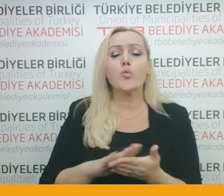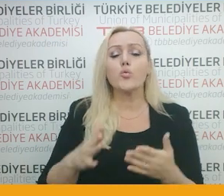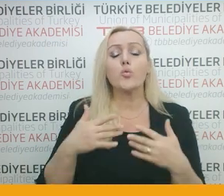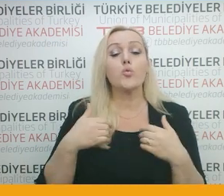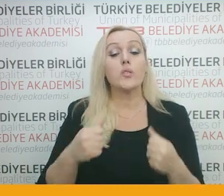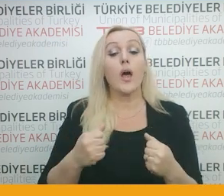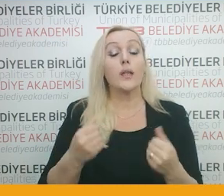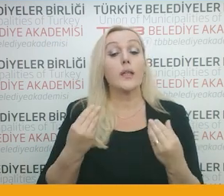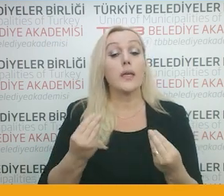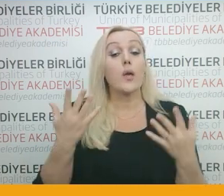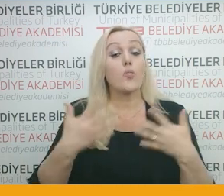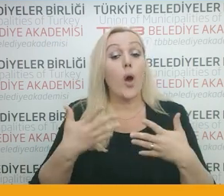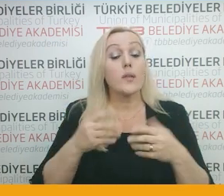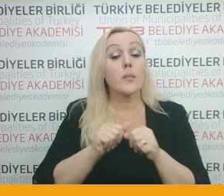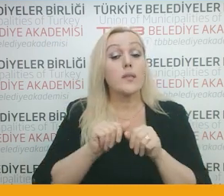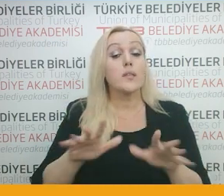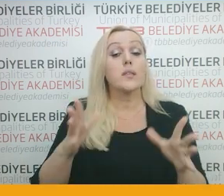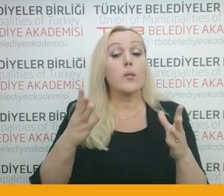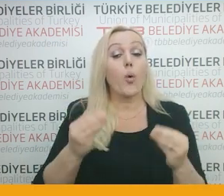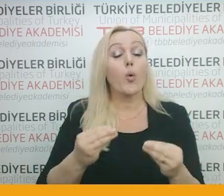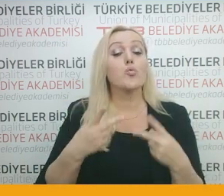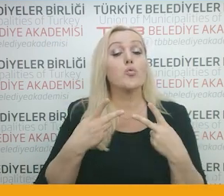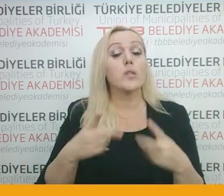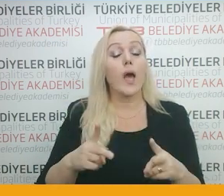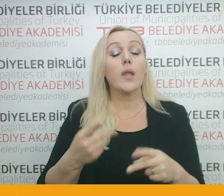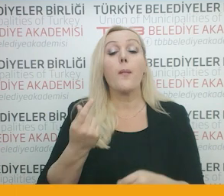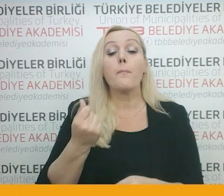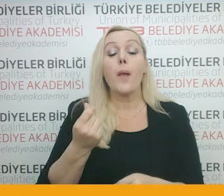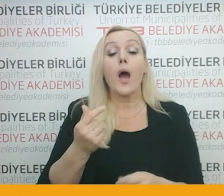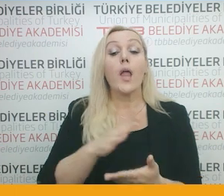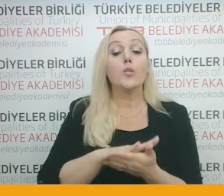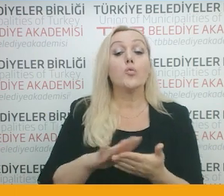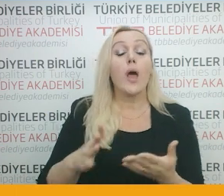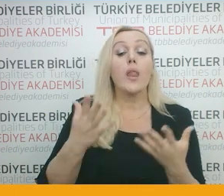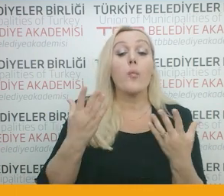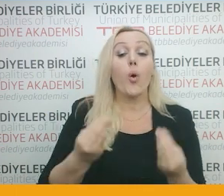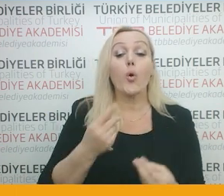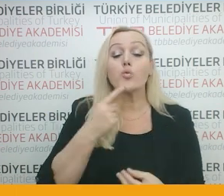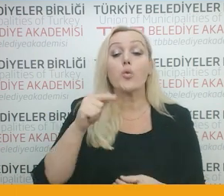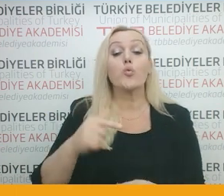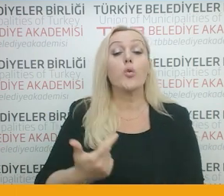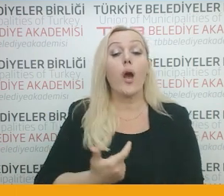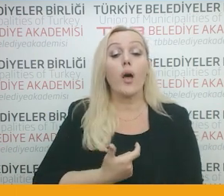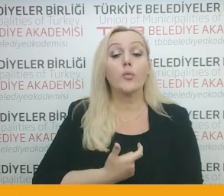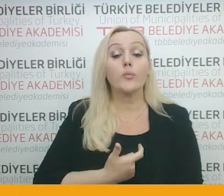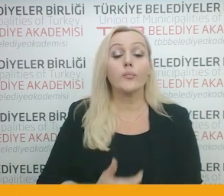işleyen bir muhasebe sistemi olsun. Saydam bir mali düzen olsun diyor bize bu kanun.